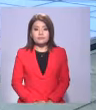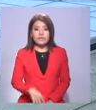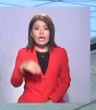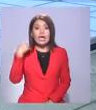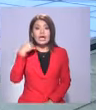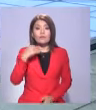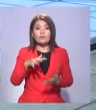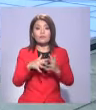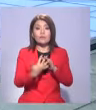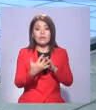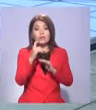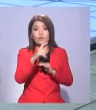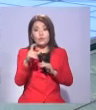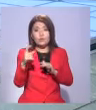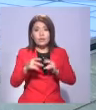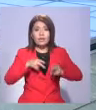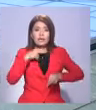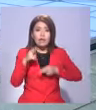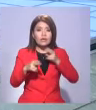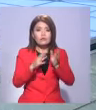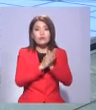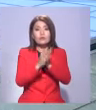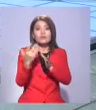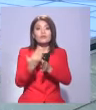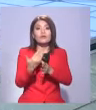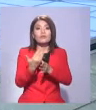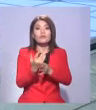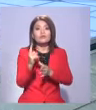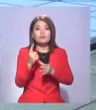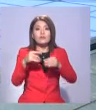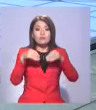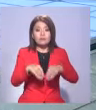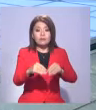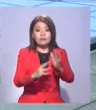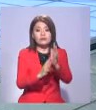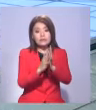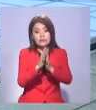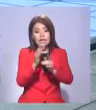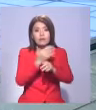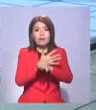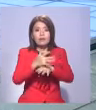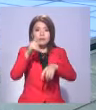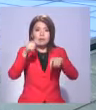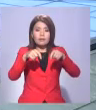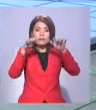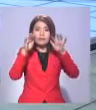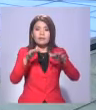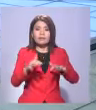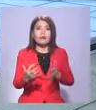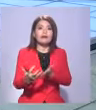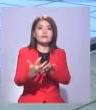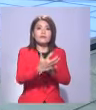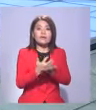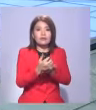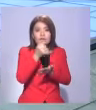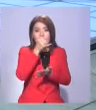Ақтөбелік шаруалар дабыл қағуда. Толасы жауған жаңбырдан мыңдаған гектар егін жарамсыз болып қалған. Дихандар биыл астық алмасақ шығынға белшеден батамыз